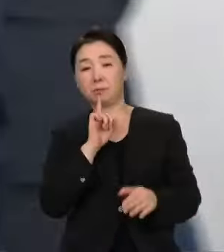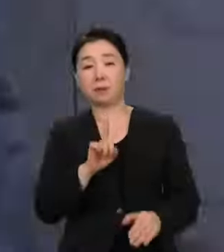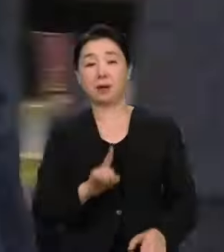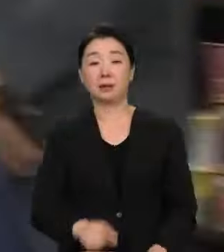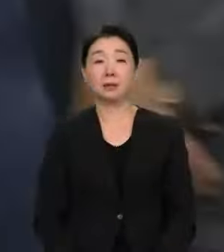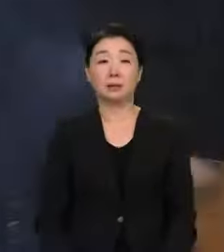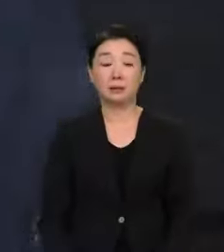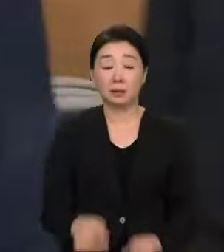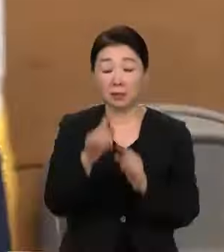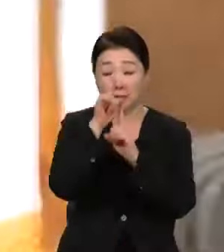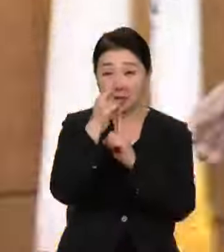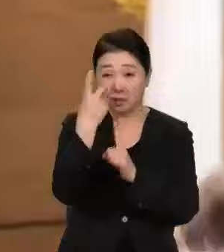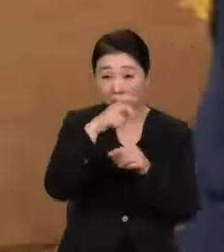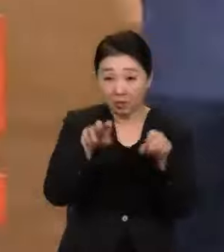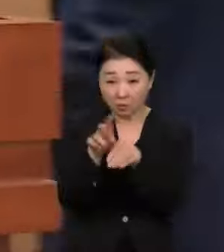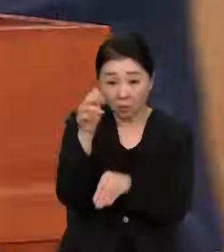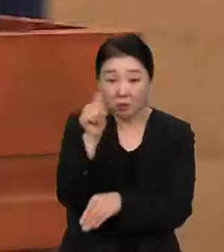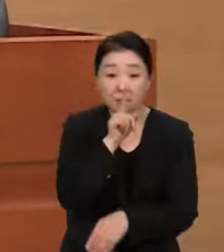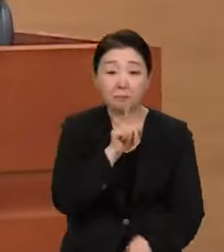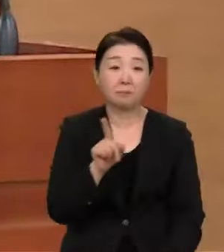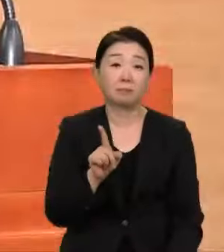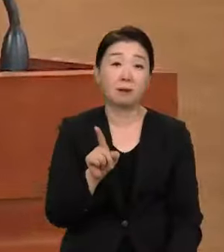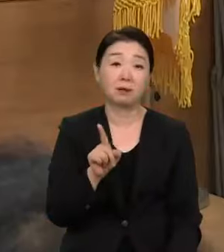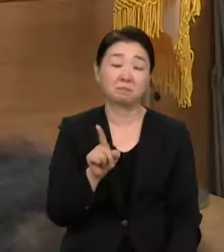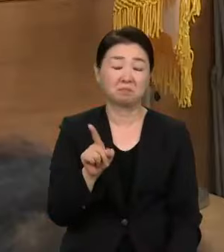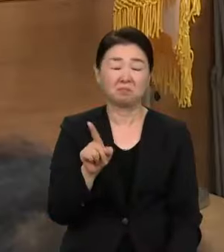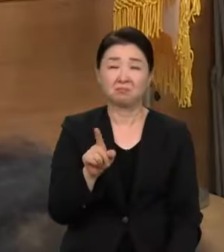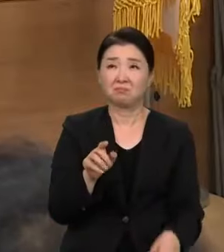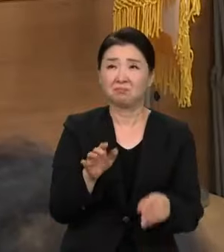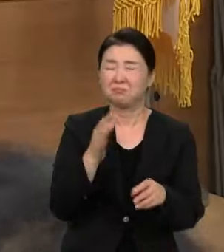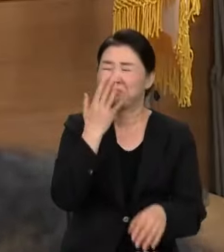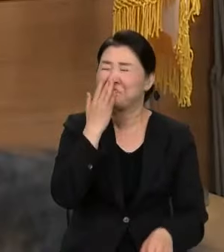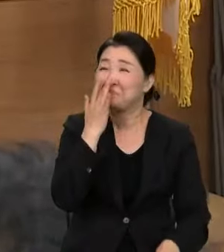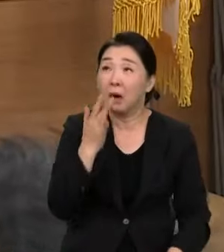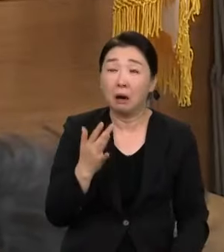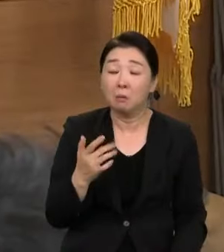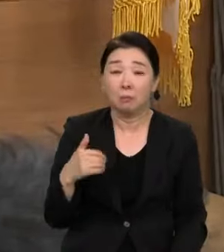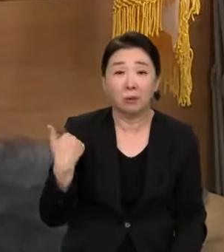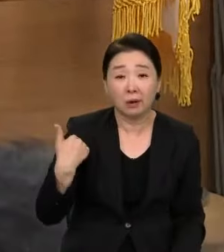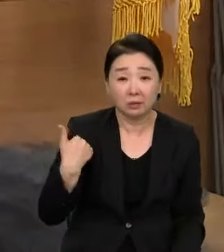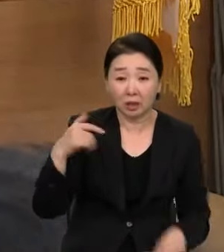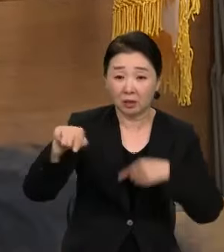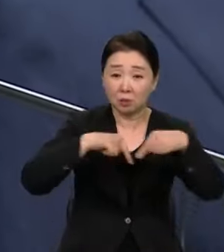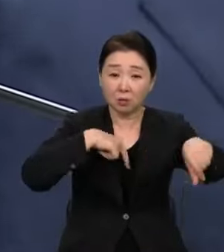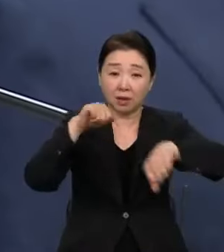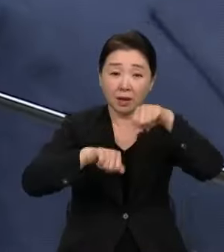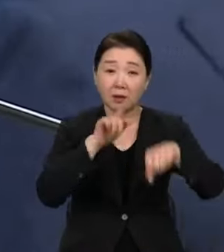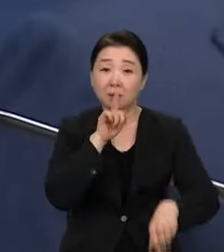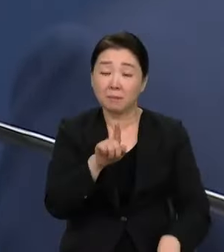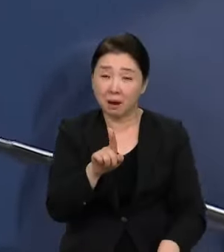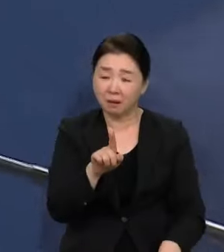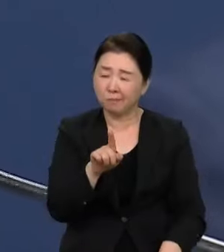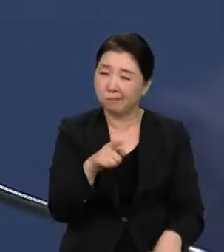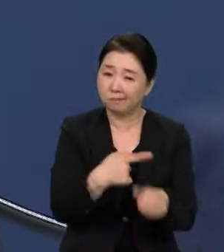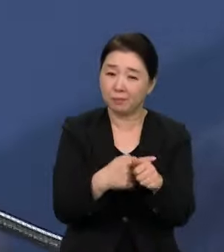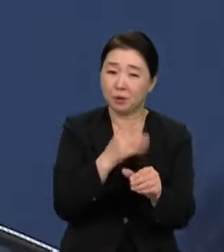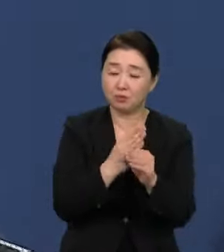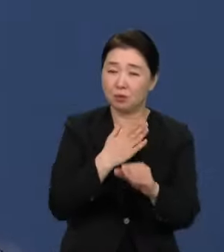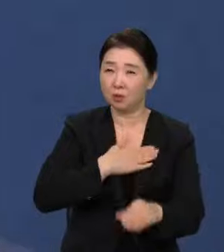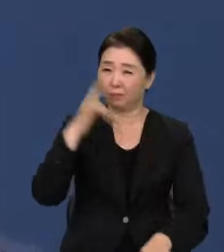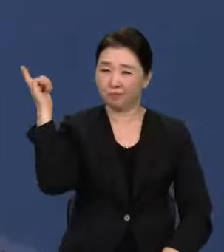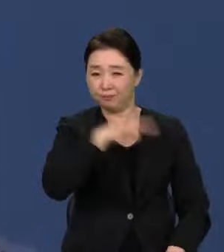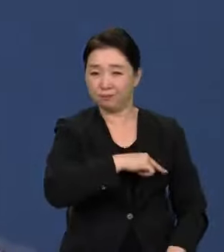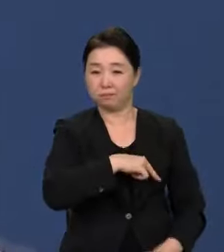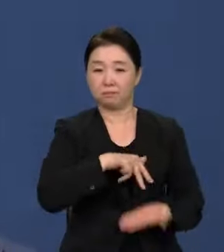하지만 이원석 검찰총장의 발언에 대해 전혀 이해되지 않는다 정치적 행위라고 본다는 말이 나오는 등 불쾌감을